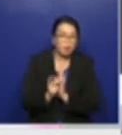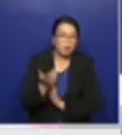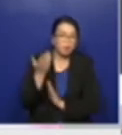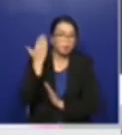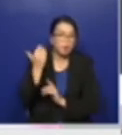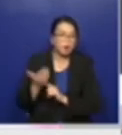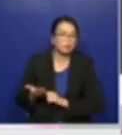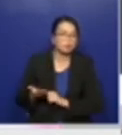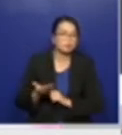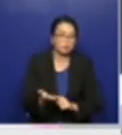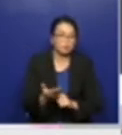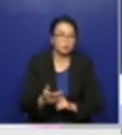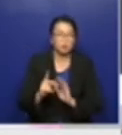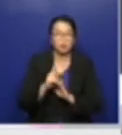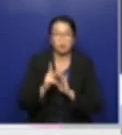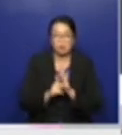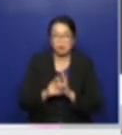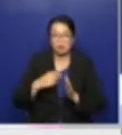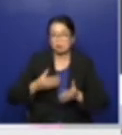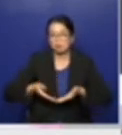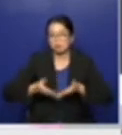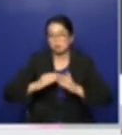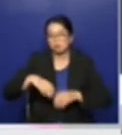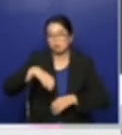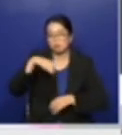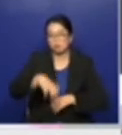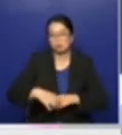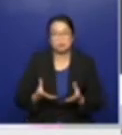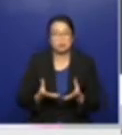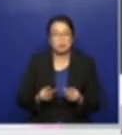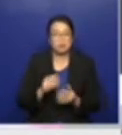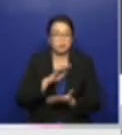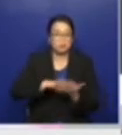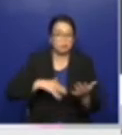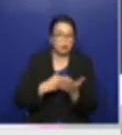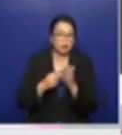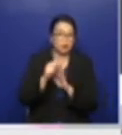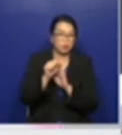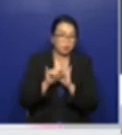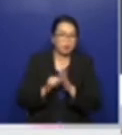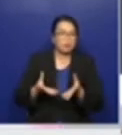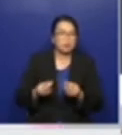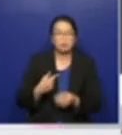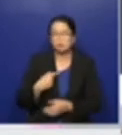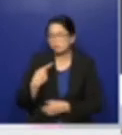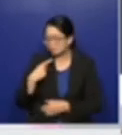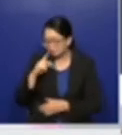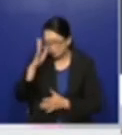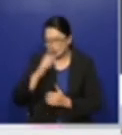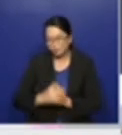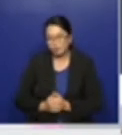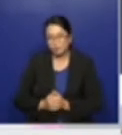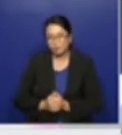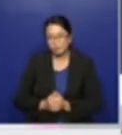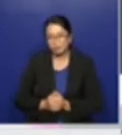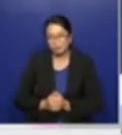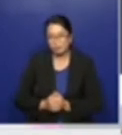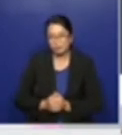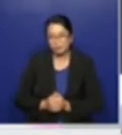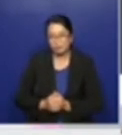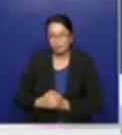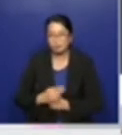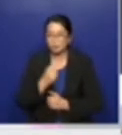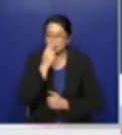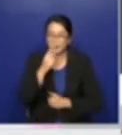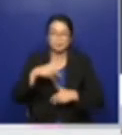องวันนี้ใช่ไหมจะตั้งสำนักงานบริหารนโยบายที่ดินไม่มีประโยชน์ฮะยังมองประช